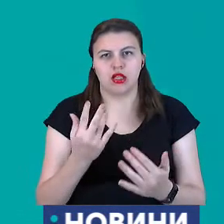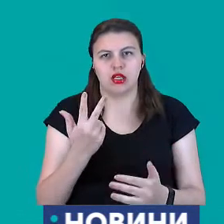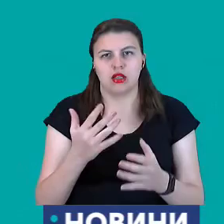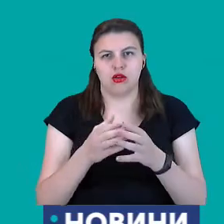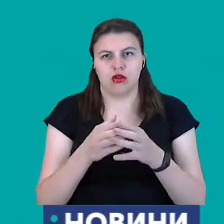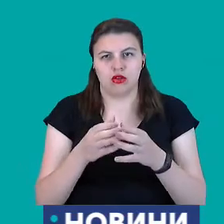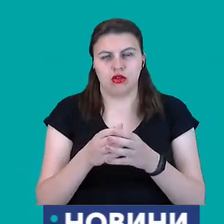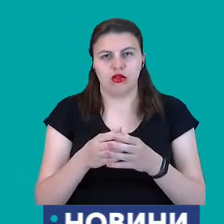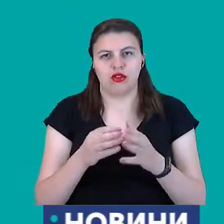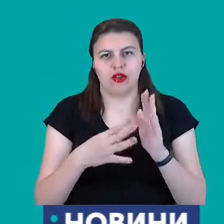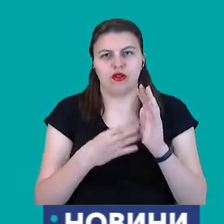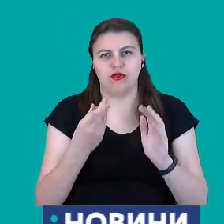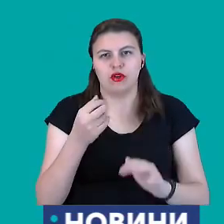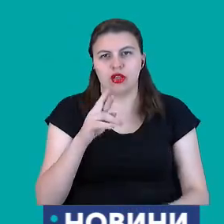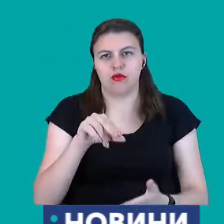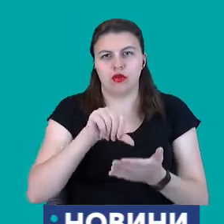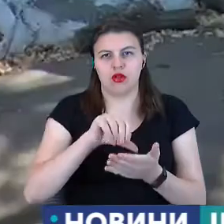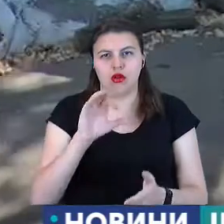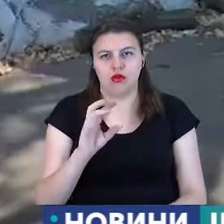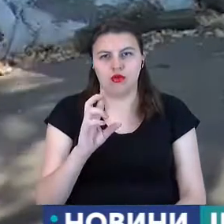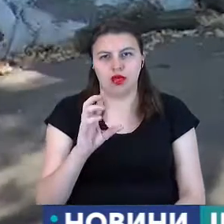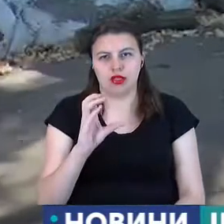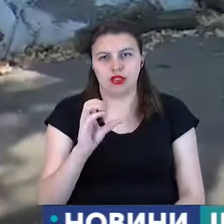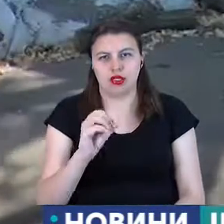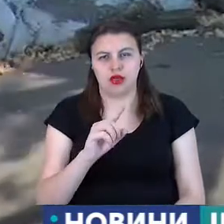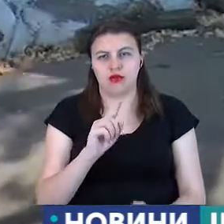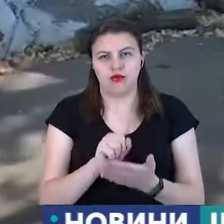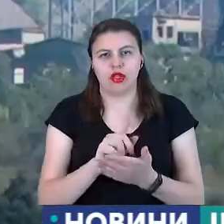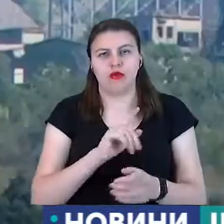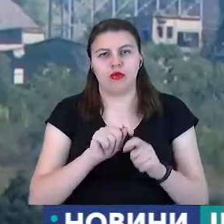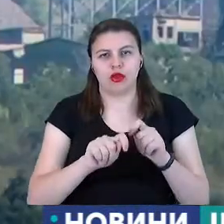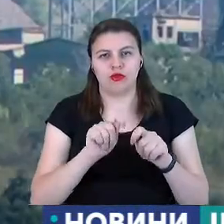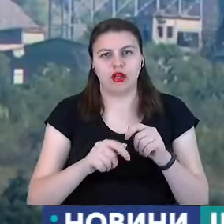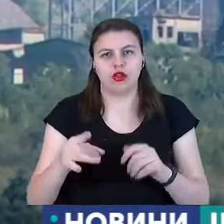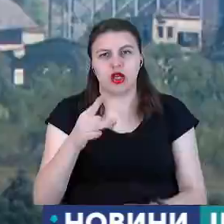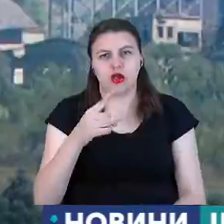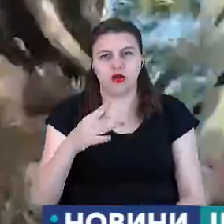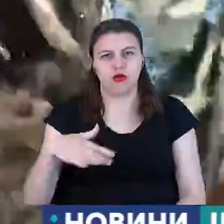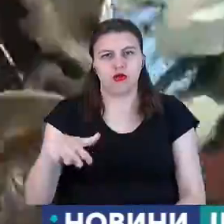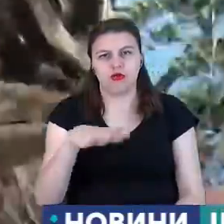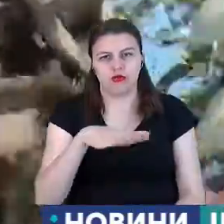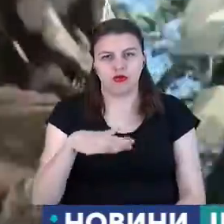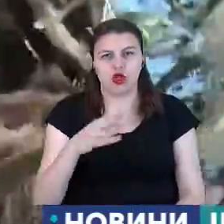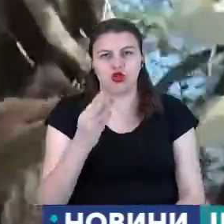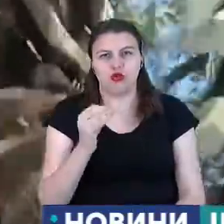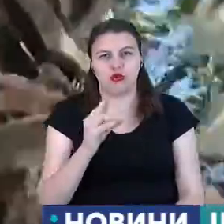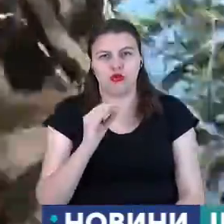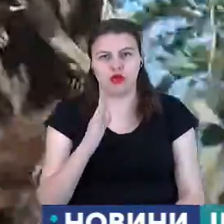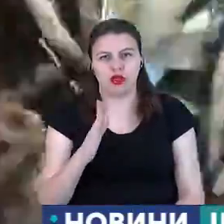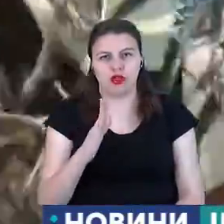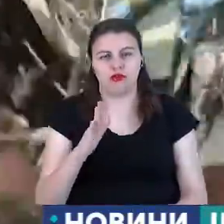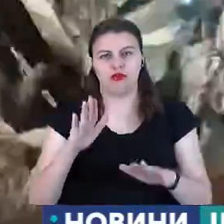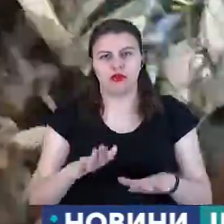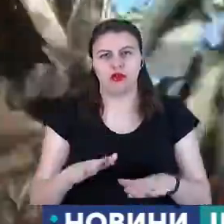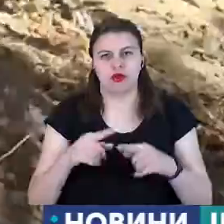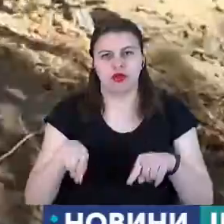представники ОБСЄ у супроводі сторін конфлікту повинні були перевірити райони поблизу Шумів, у тому числі і позиції Збройних сил України, що ви бачите на